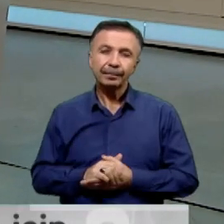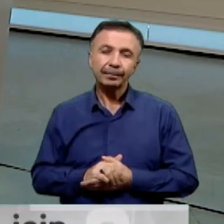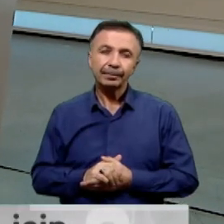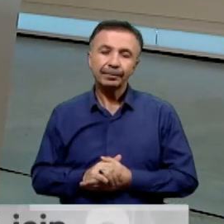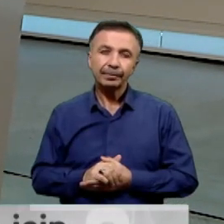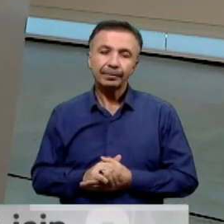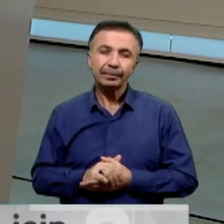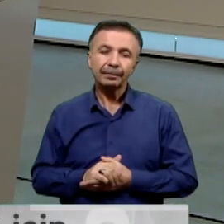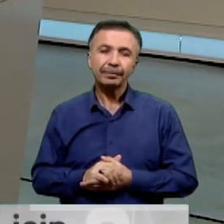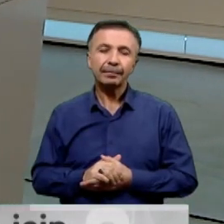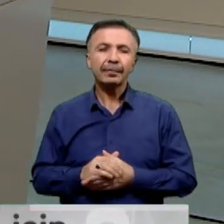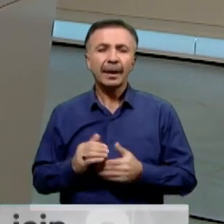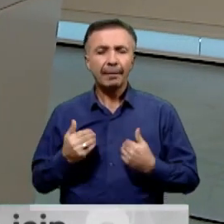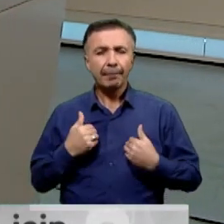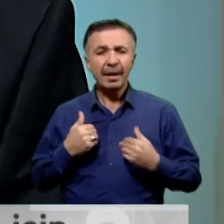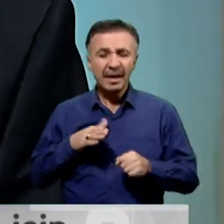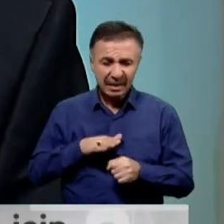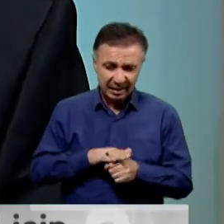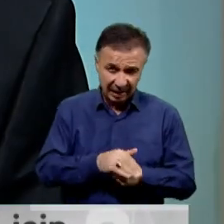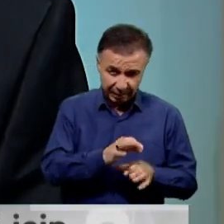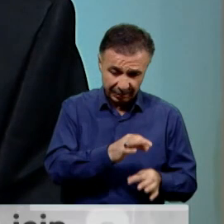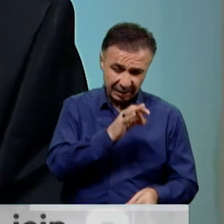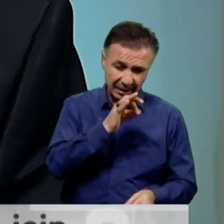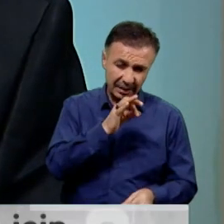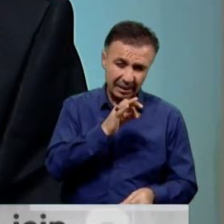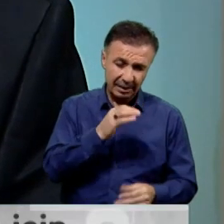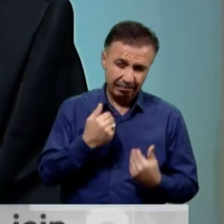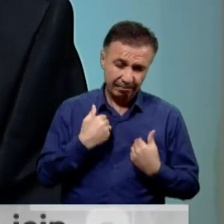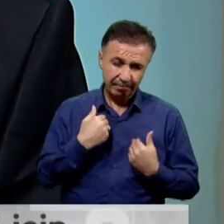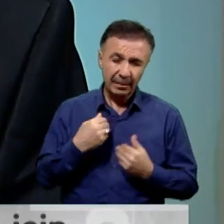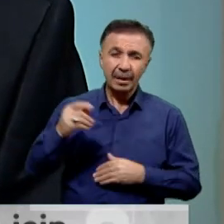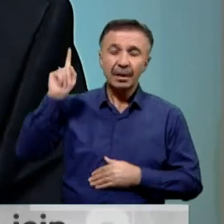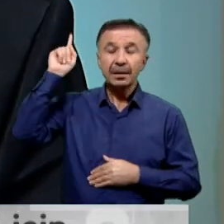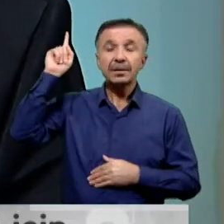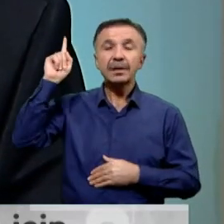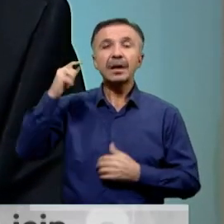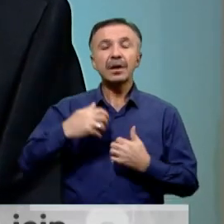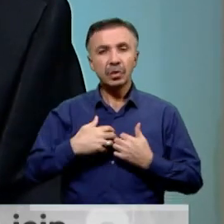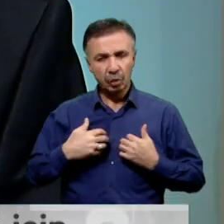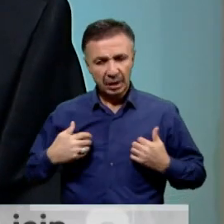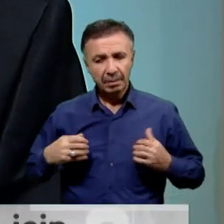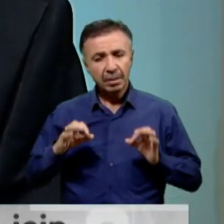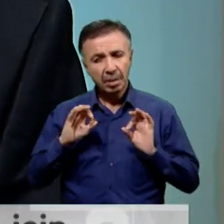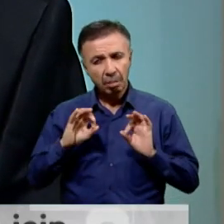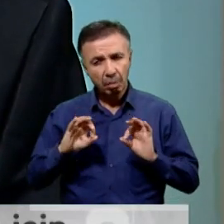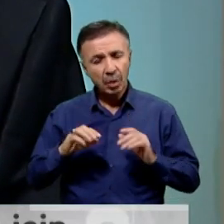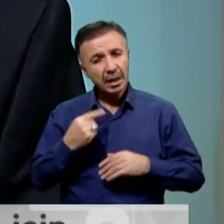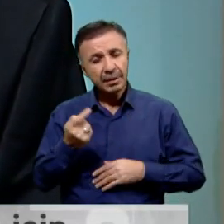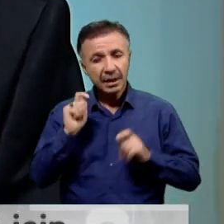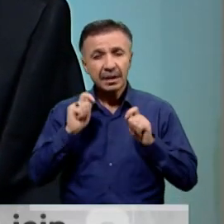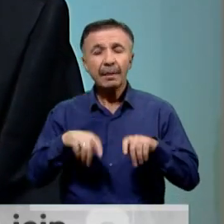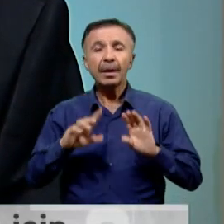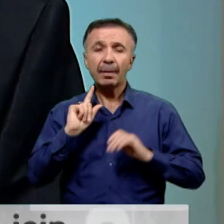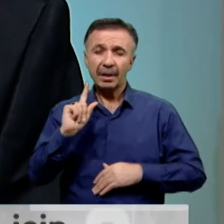inni kuntu minaz zalimin. Ben zalimlerdenim. Yani aslında sana güvenip böyle bir şey yapmamam gerekiyordu ama ya